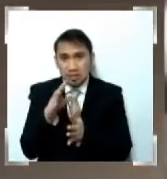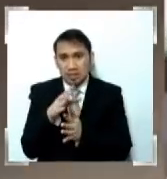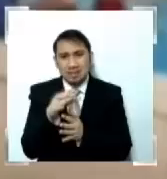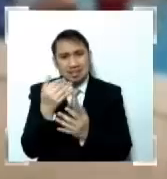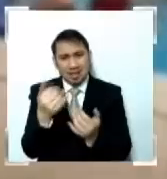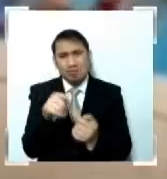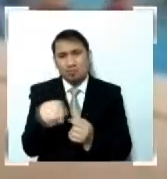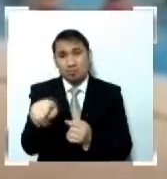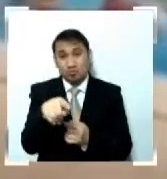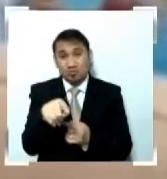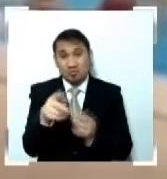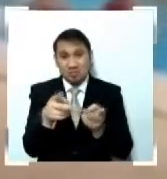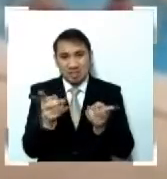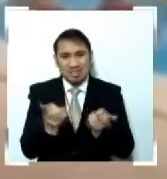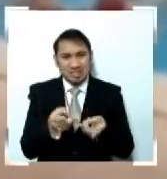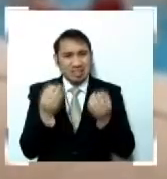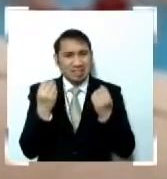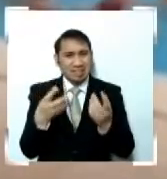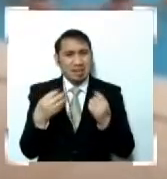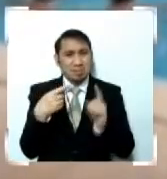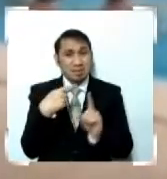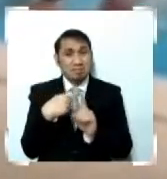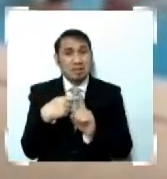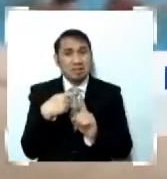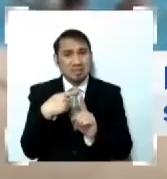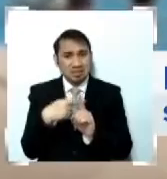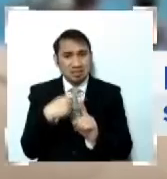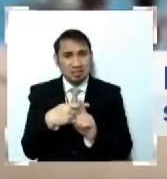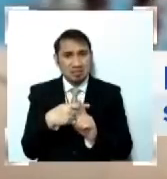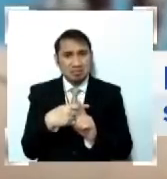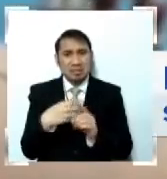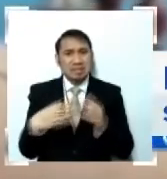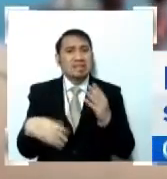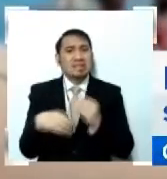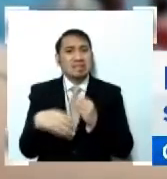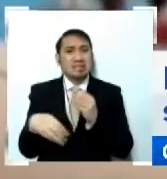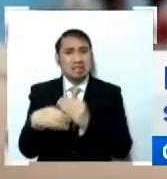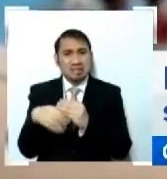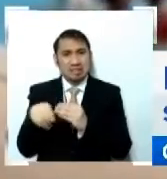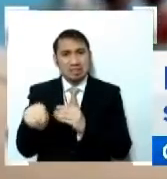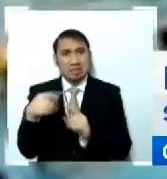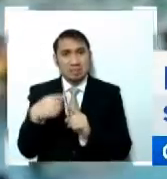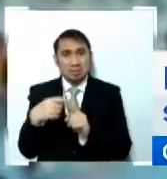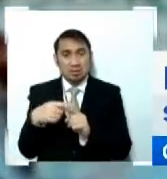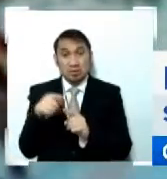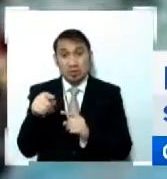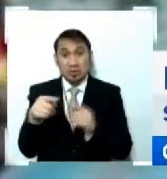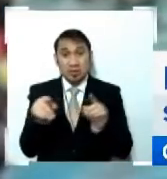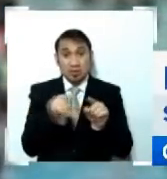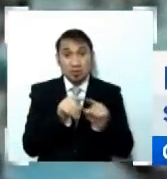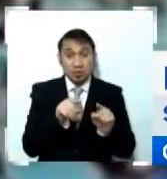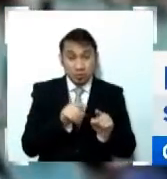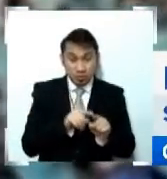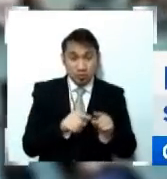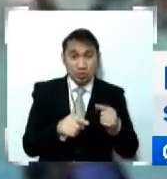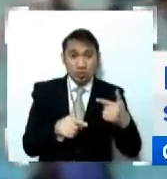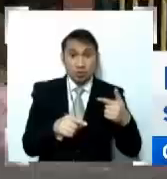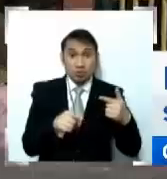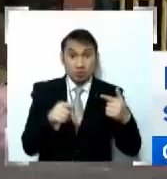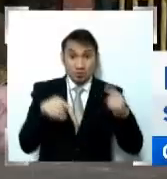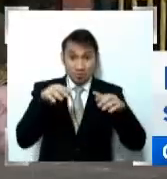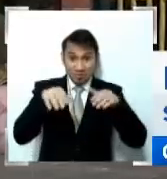COVID-19. Nadagdagan din ang mga COVID positive sa mga bumisita sa gubat sa Ciudad Resort sa Caloocan noong Mother's